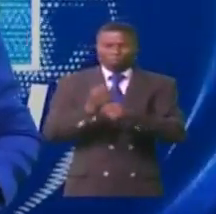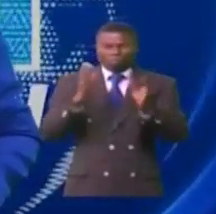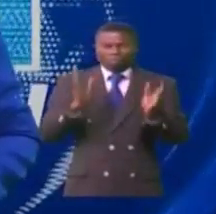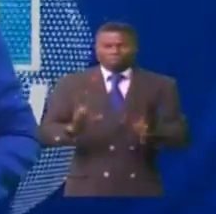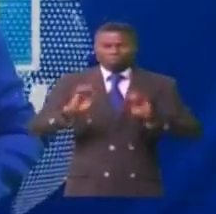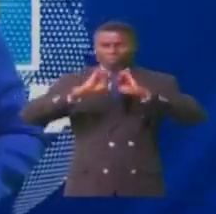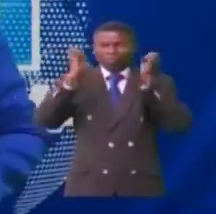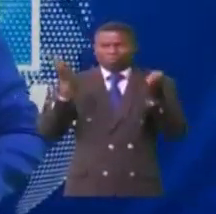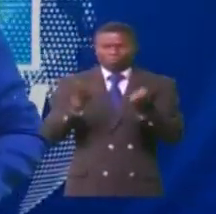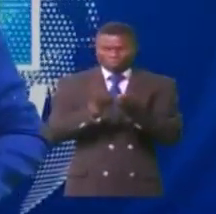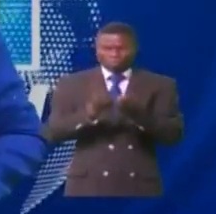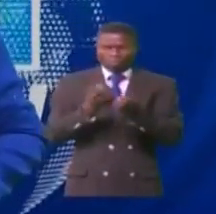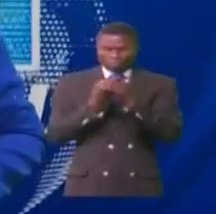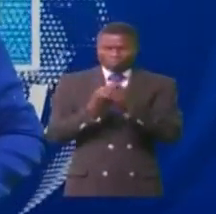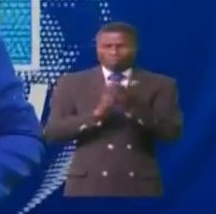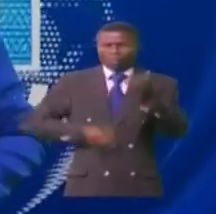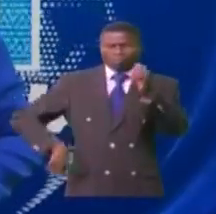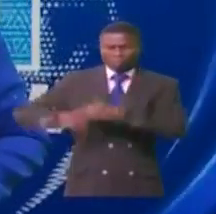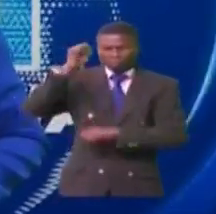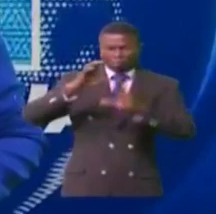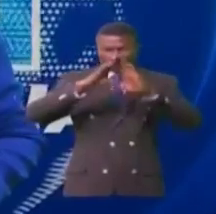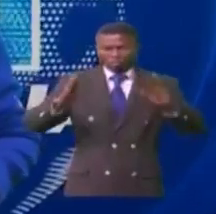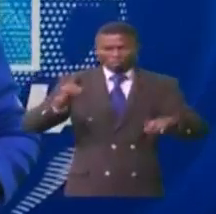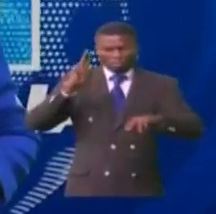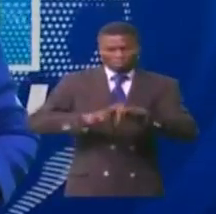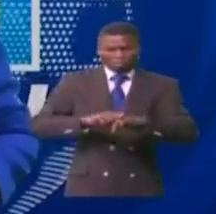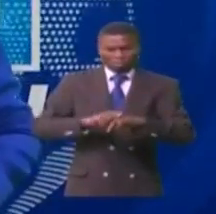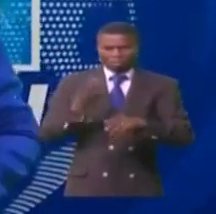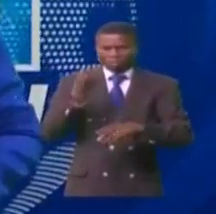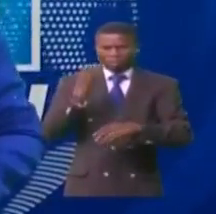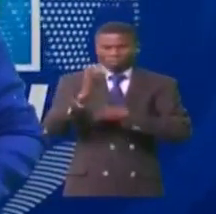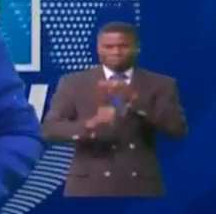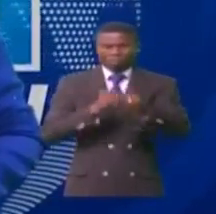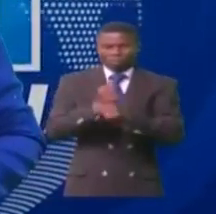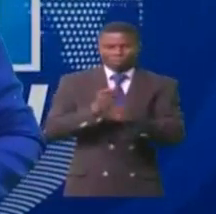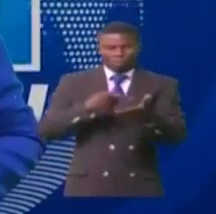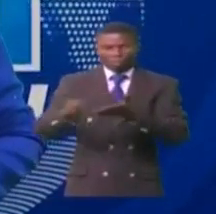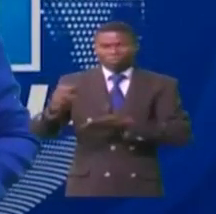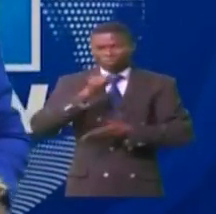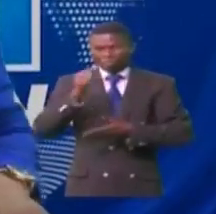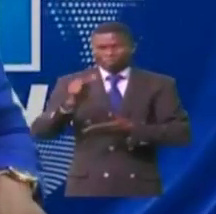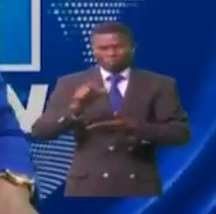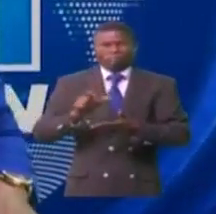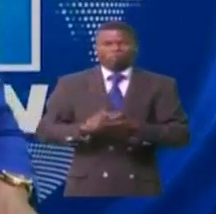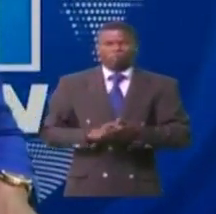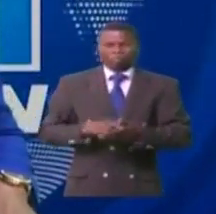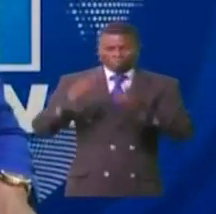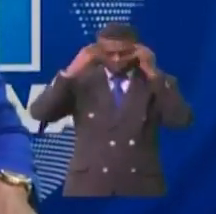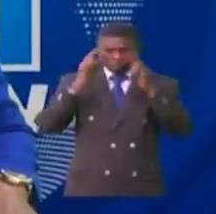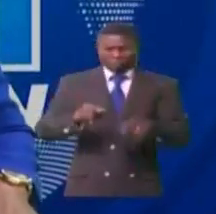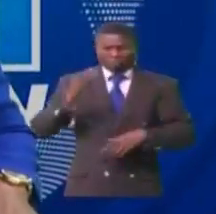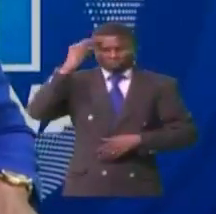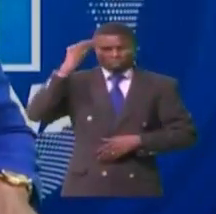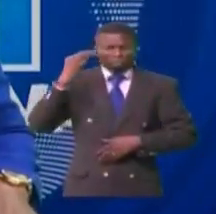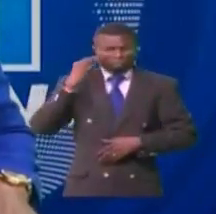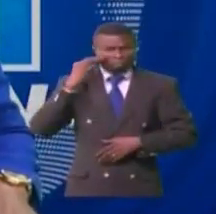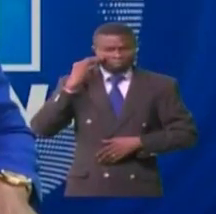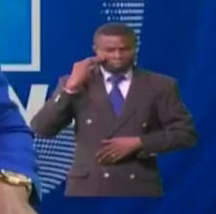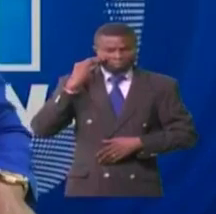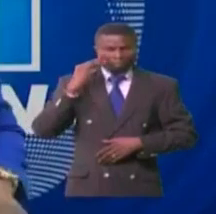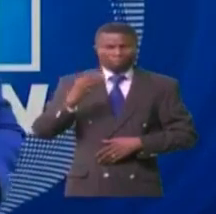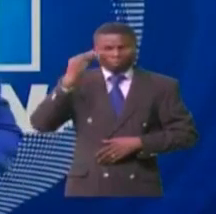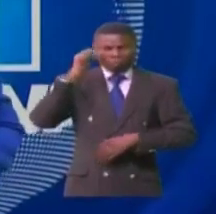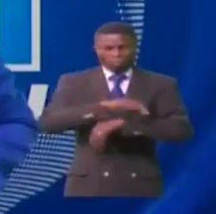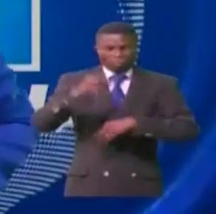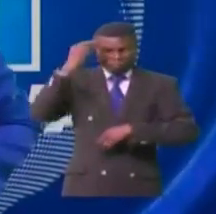sont sommés de déguerpir de leur maison qu'ils occupent depuis plus de 40 ans. Cela suite à la décision du ministre du